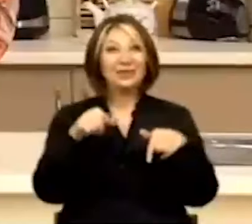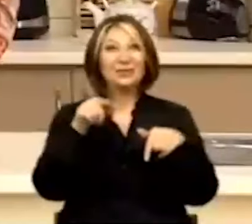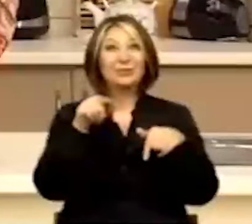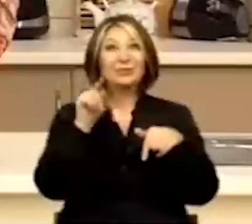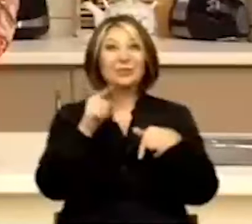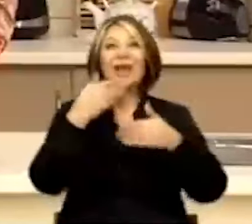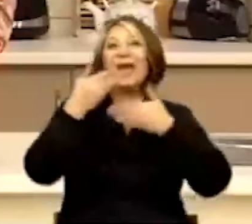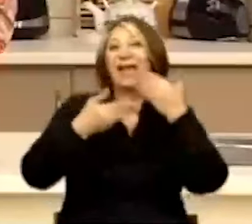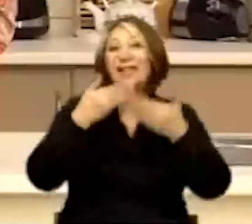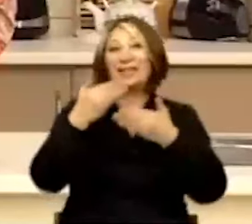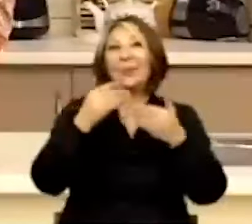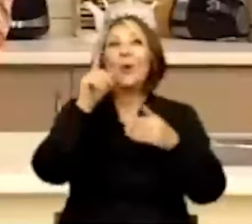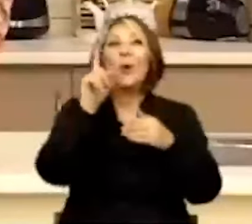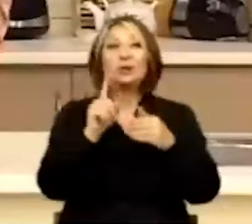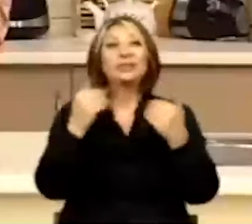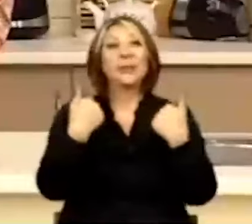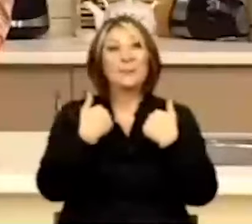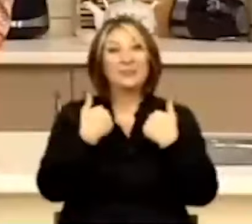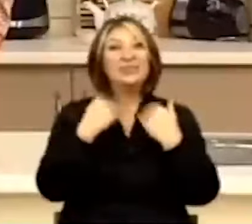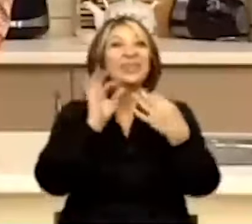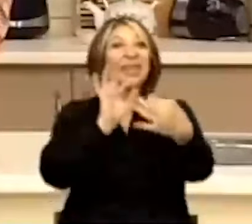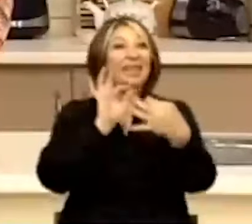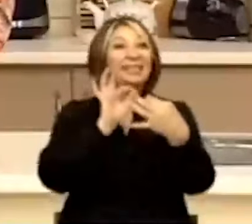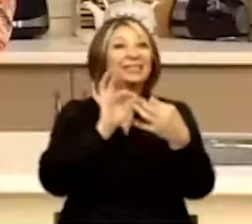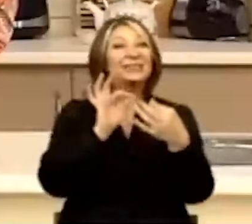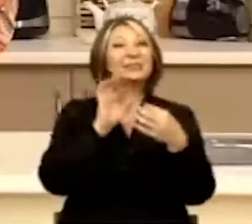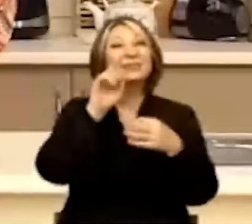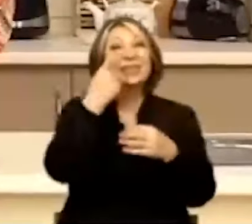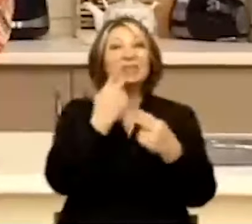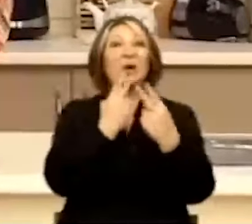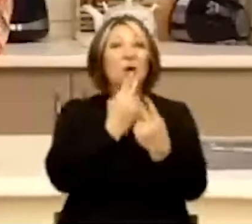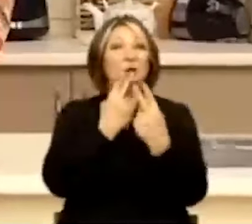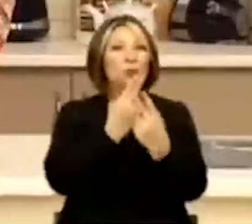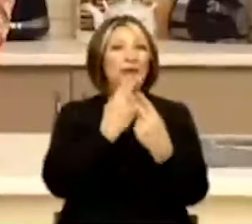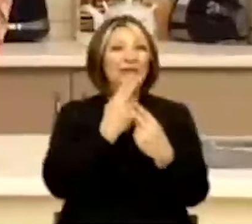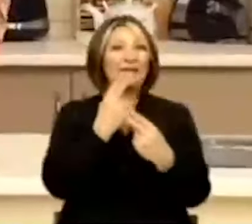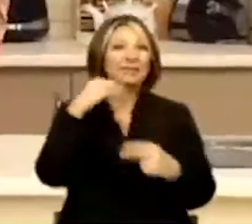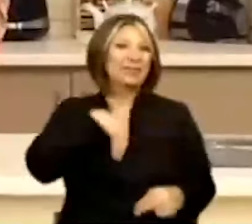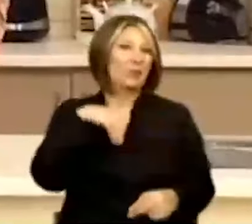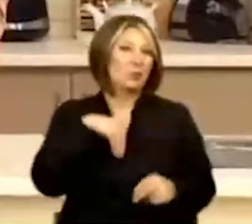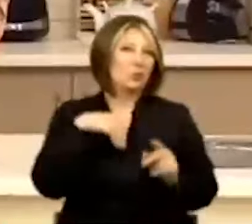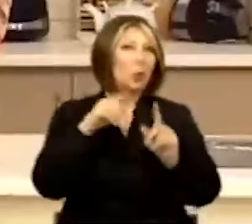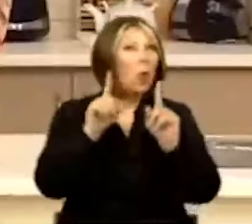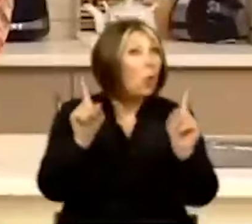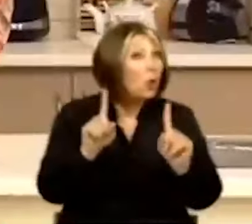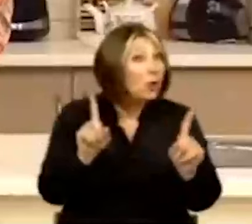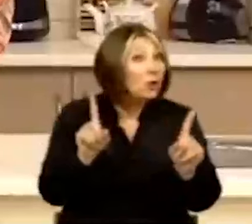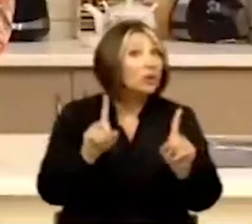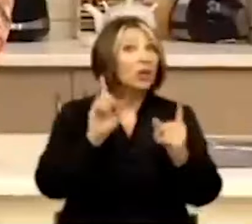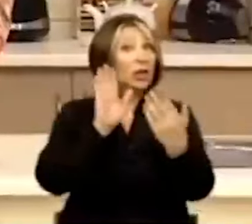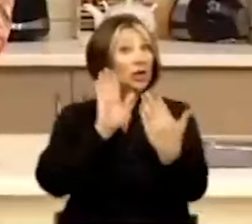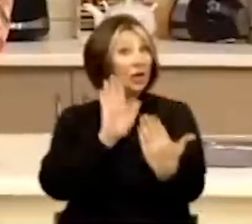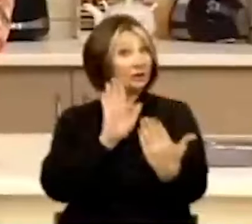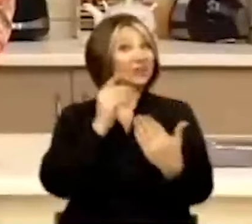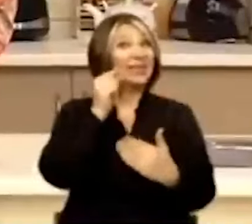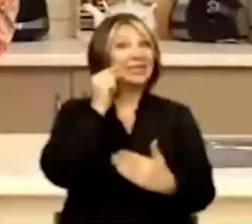şöyle izah edeyim. Öncelikle biz iletişimi sadece konuşmaktan ibaret sanıyoruz. Oysa